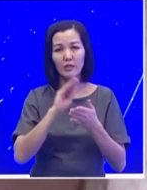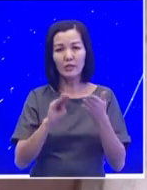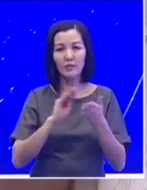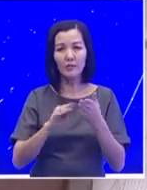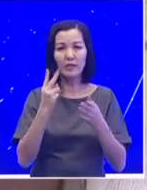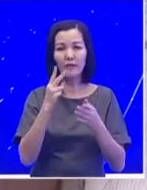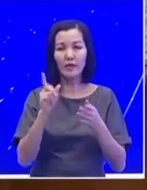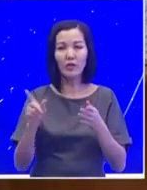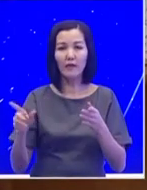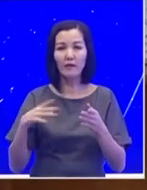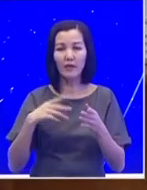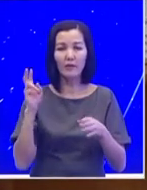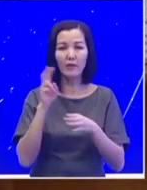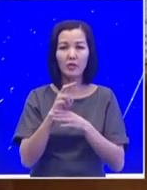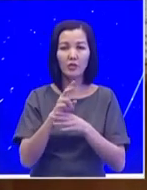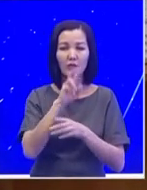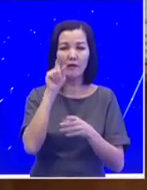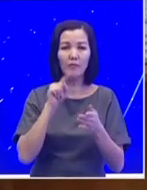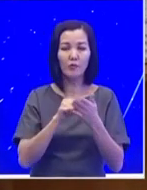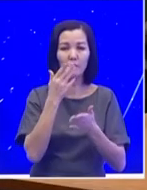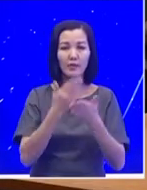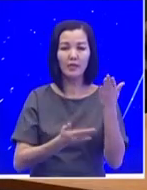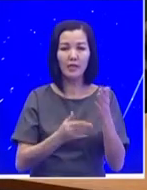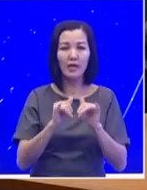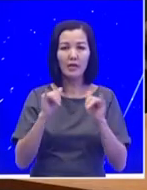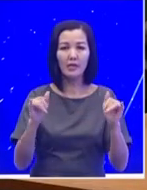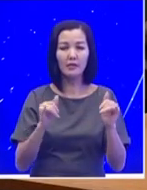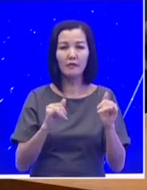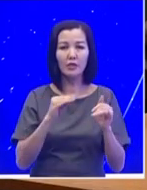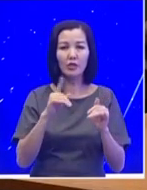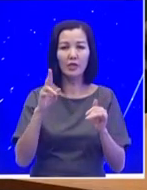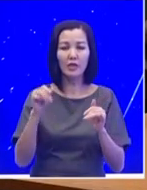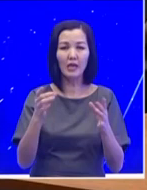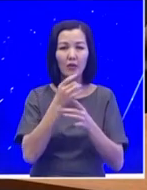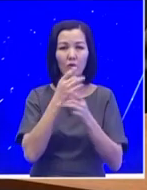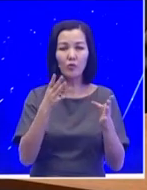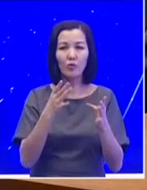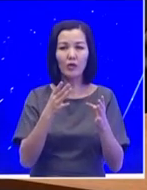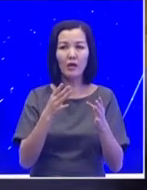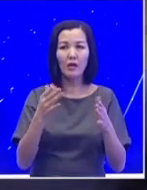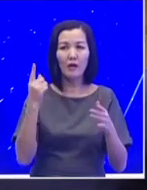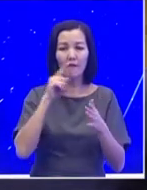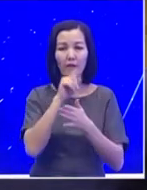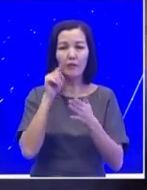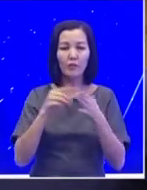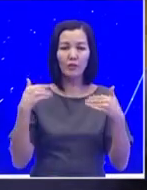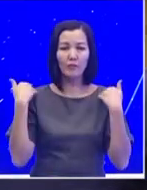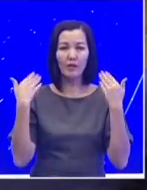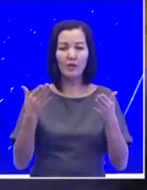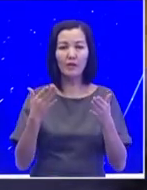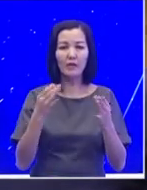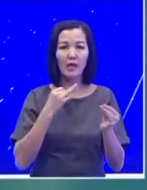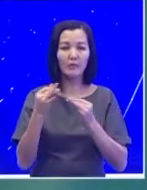всего 2 человека. Пришедшие подняли вопросы касательно развития сферы ЖКХ и культуры. Вопросы и предложения граждан принимающие